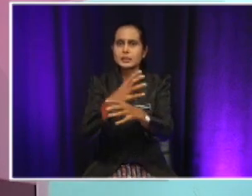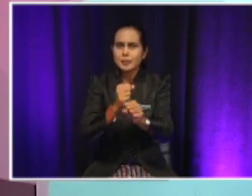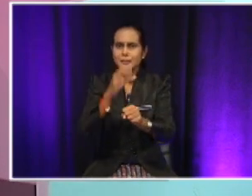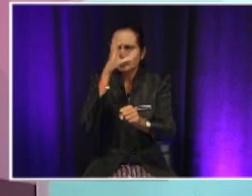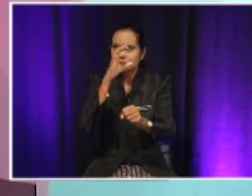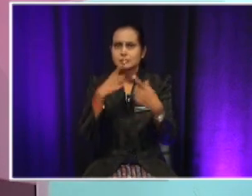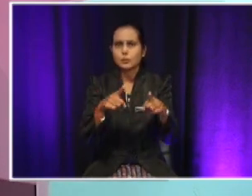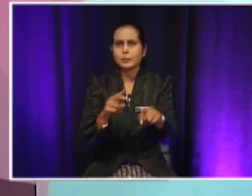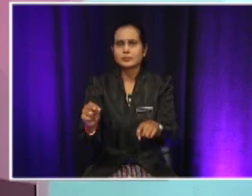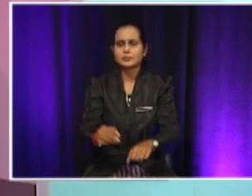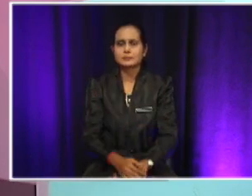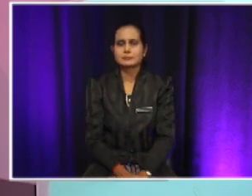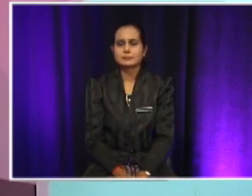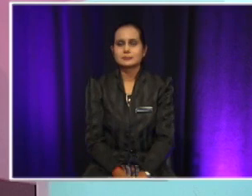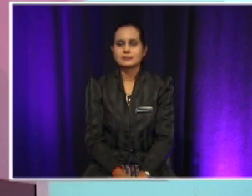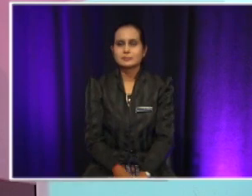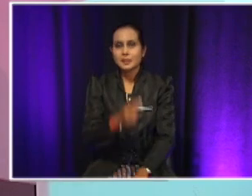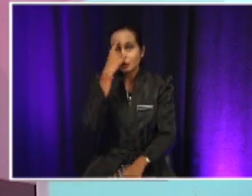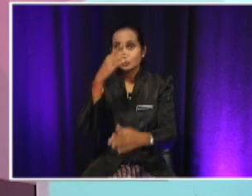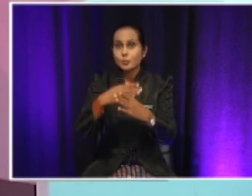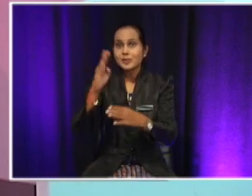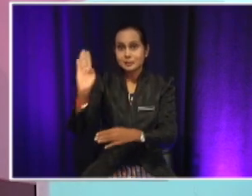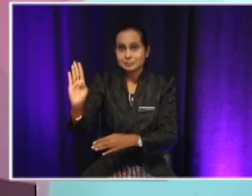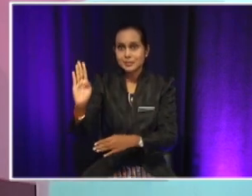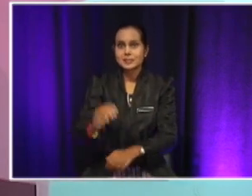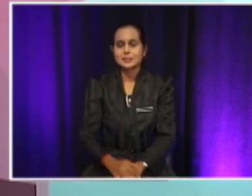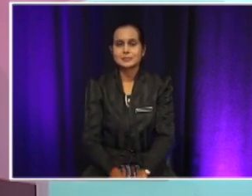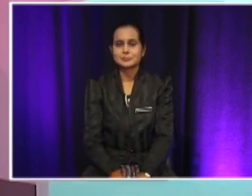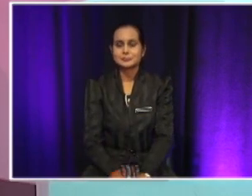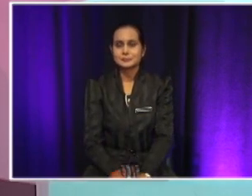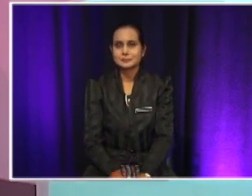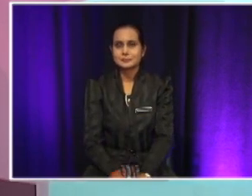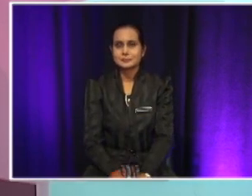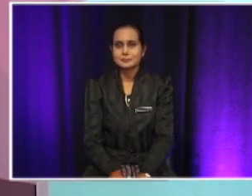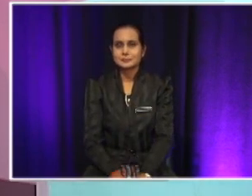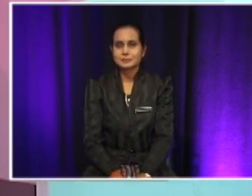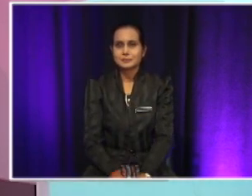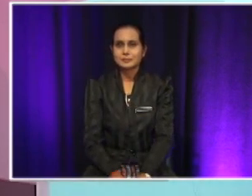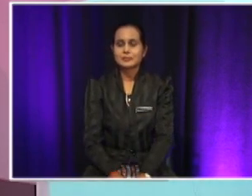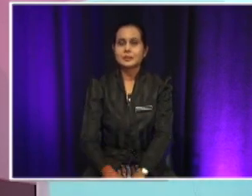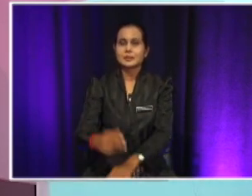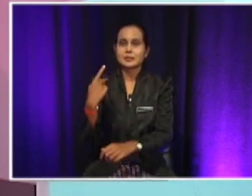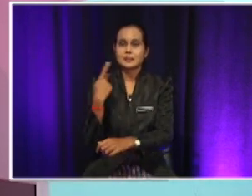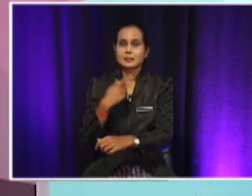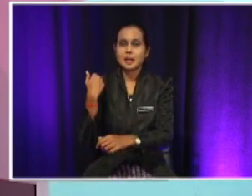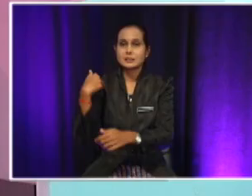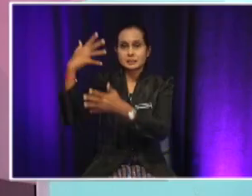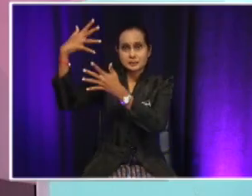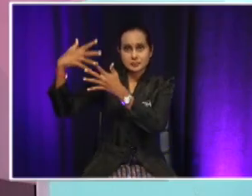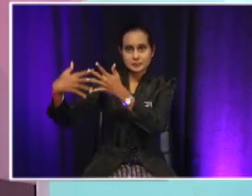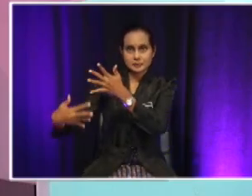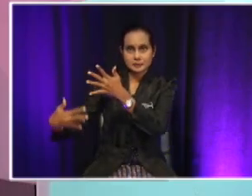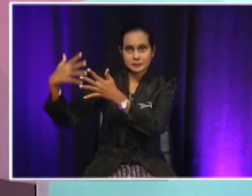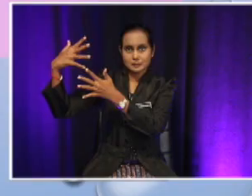jawapan tu. Okey. Dan untuk bahagian B pula ni, untuk bahagian B, kita ada ini jenis-jenis konstruk